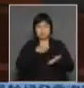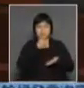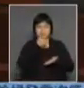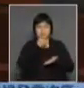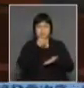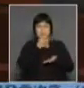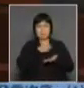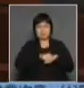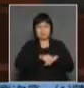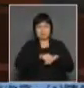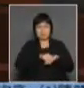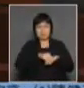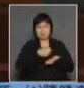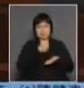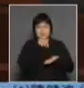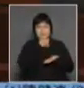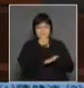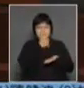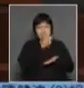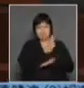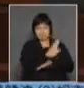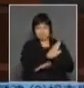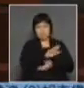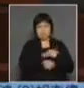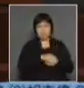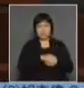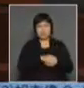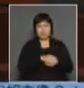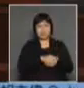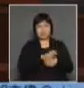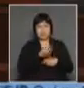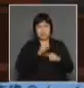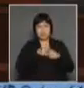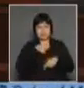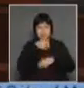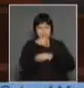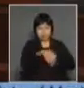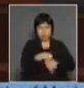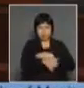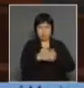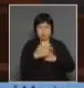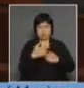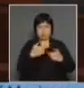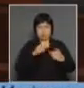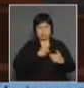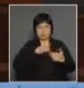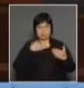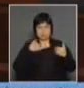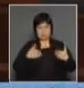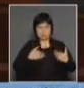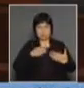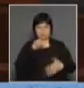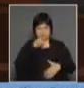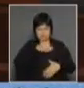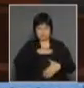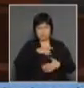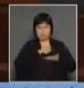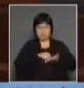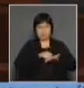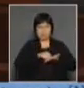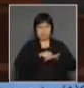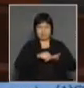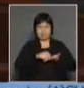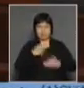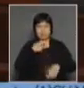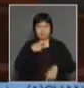呢個社論嘅記者咧，佢係基於現場第一身嘅經驗寫出嚟嘅。我唔係時時都同意明